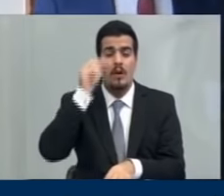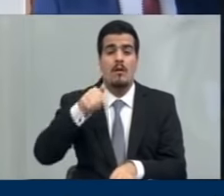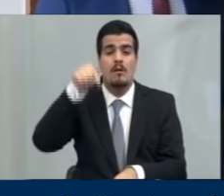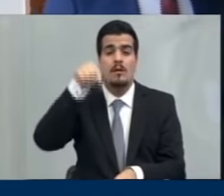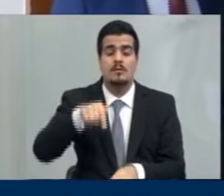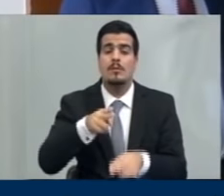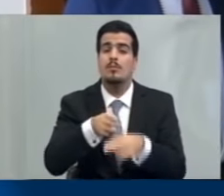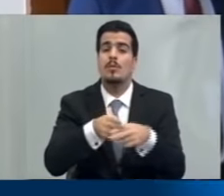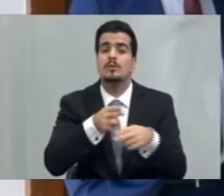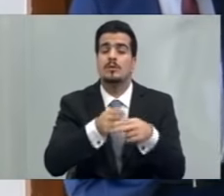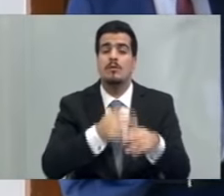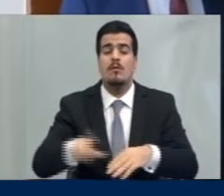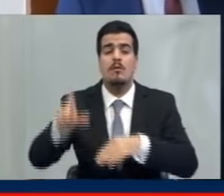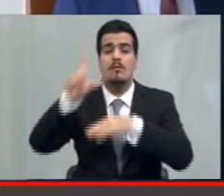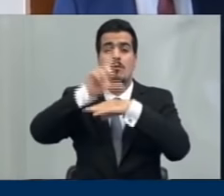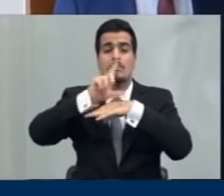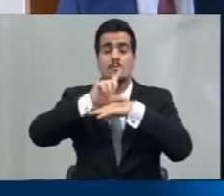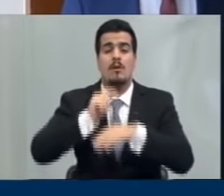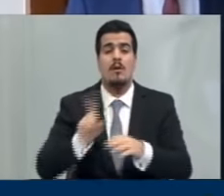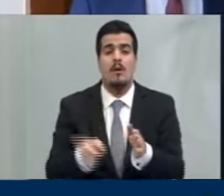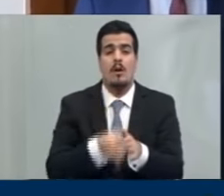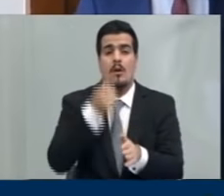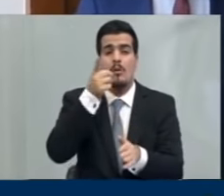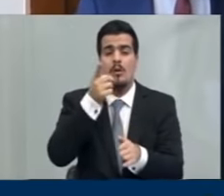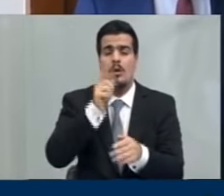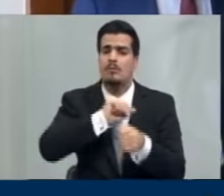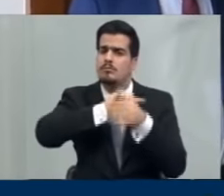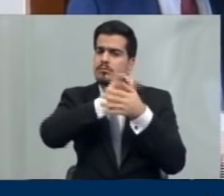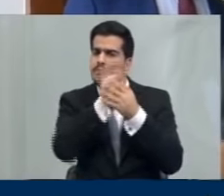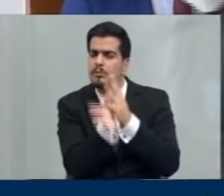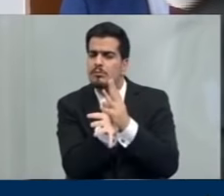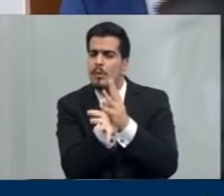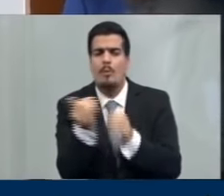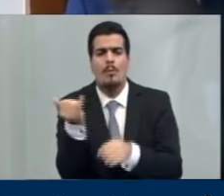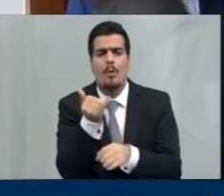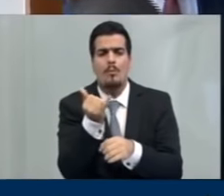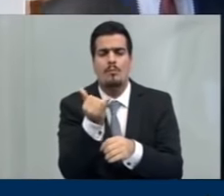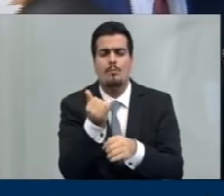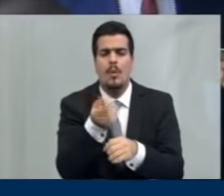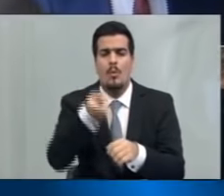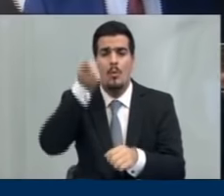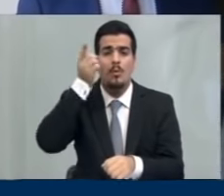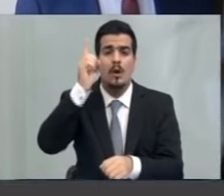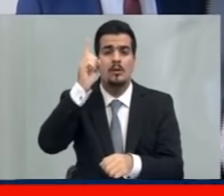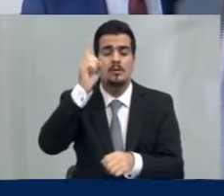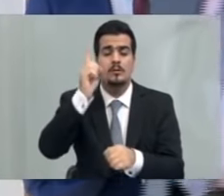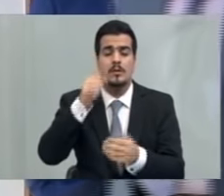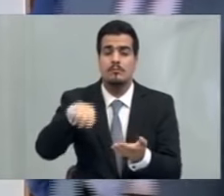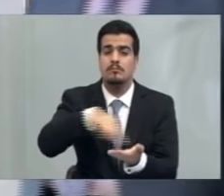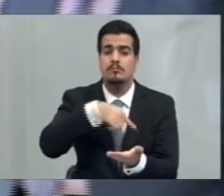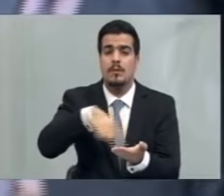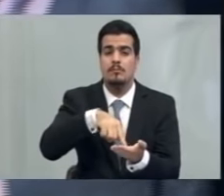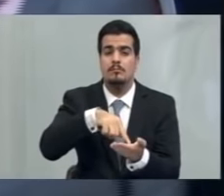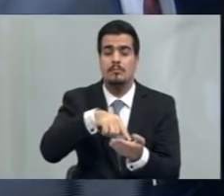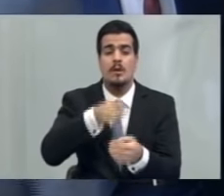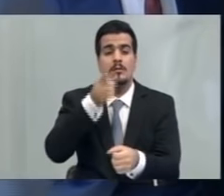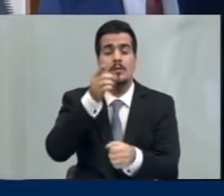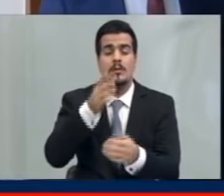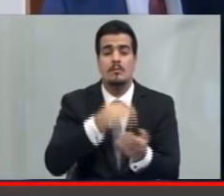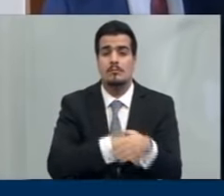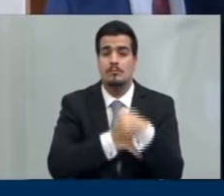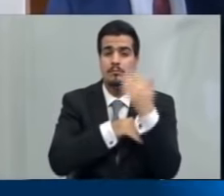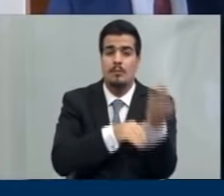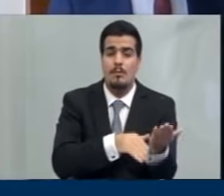من المؤسسة من رئيسها ويأتي إلى مستشاريتها من القومي، وتتوحد كل الترشيحات وتدفع إلى وزارة التعليم العالي